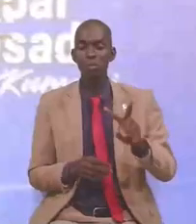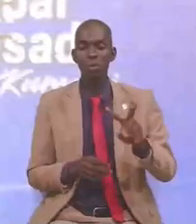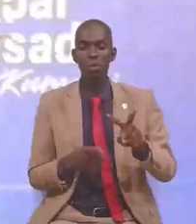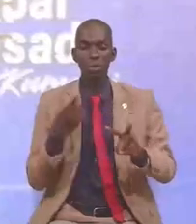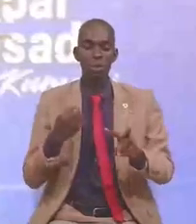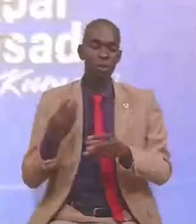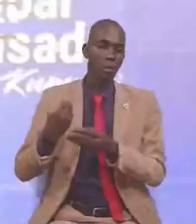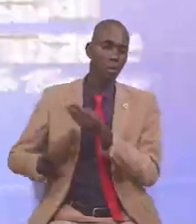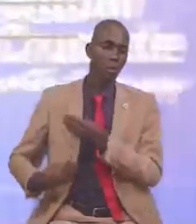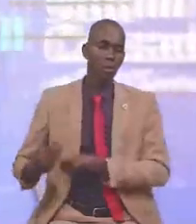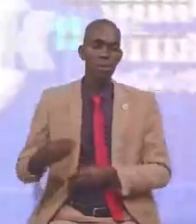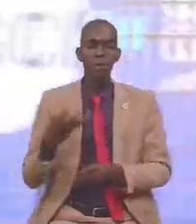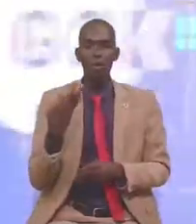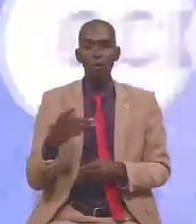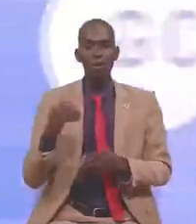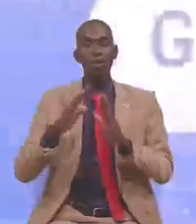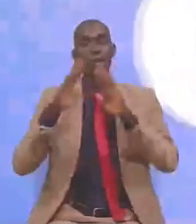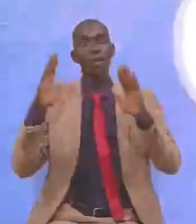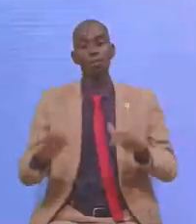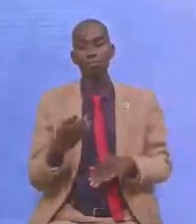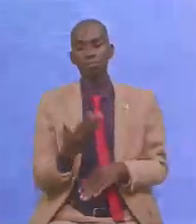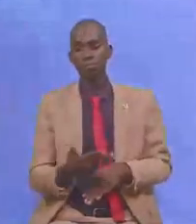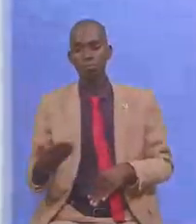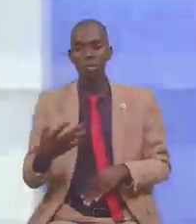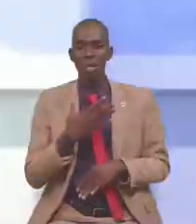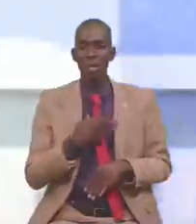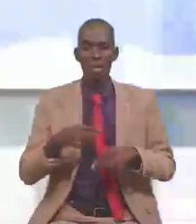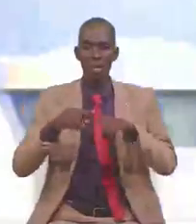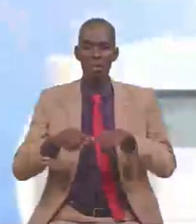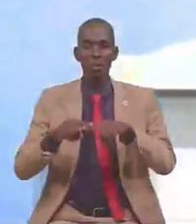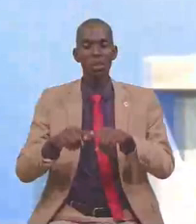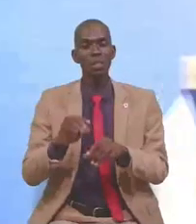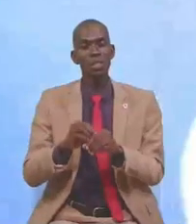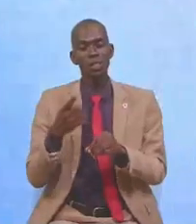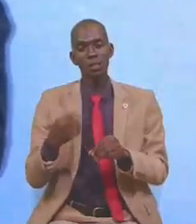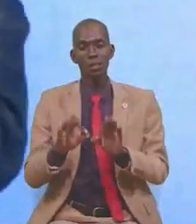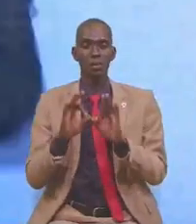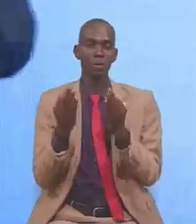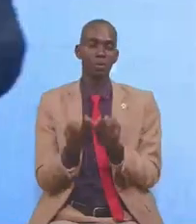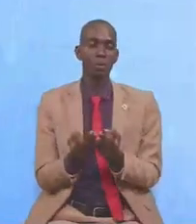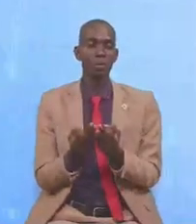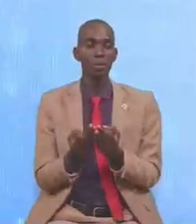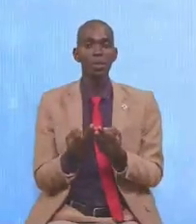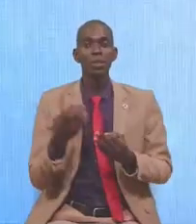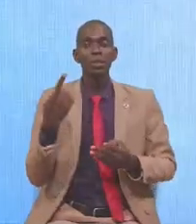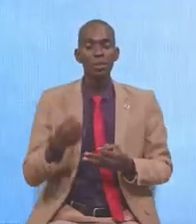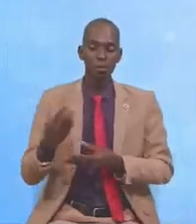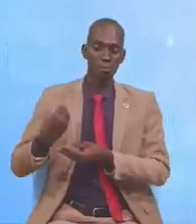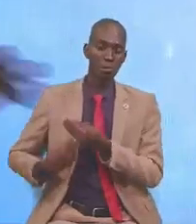droit d'aînesse, de ménage et de ceux qui sont à charge dans la famille. Le droit